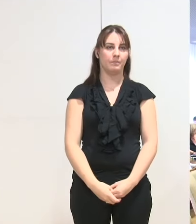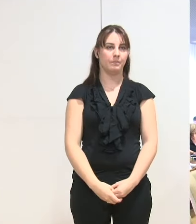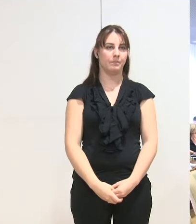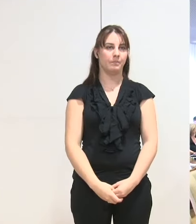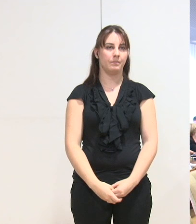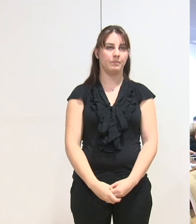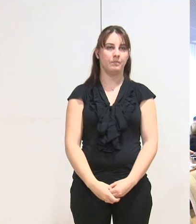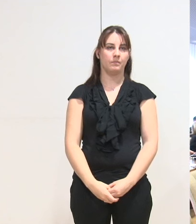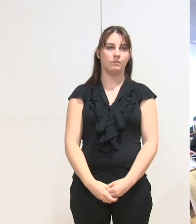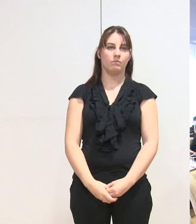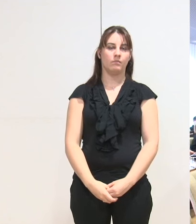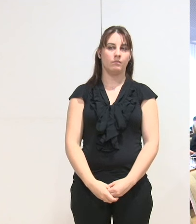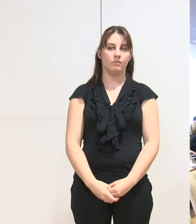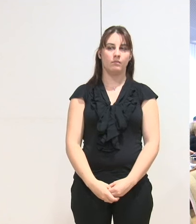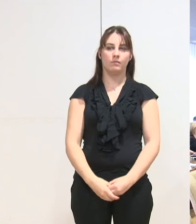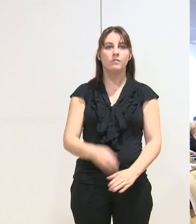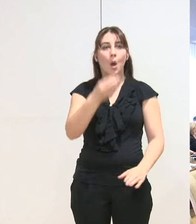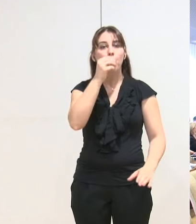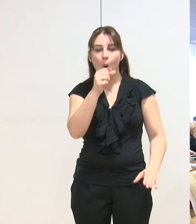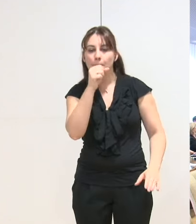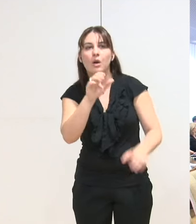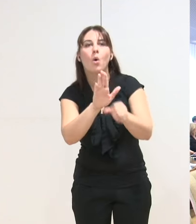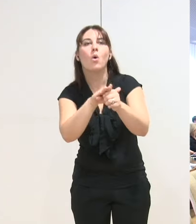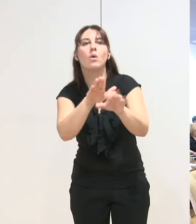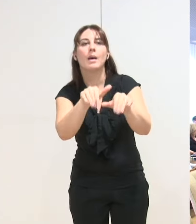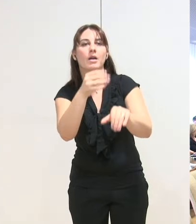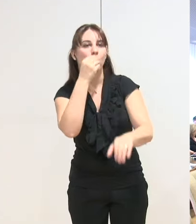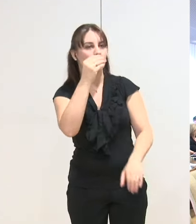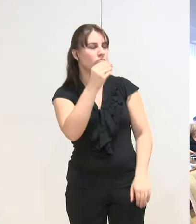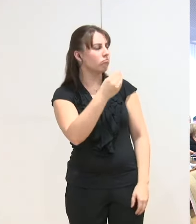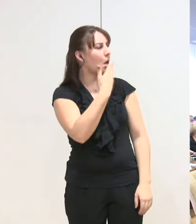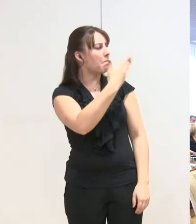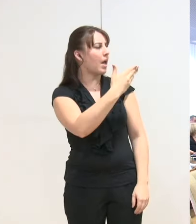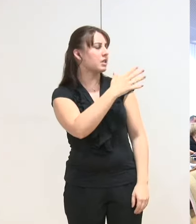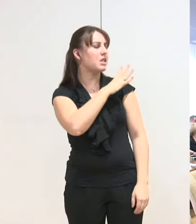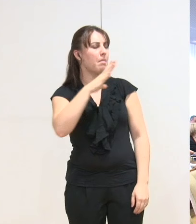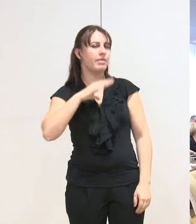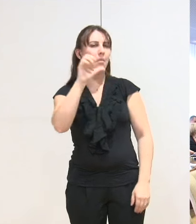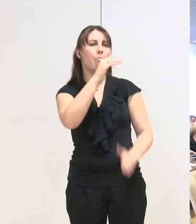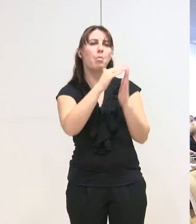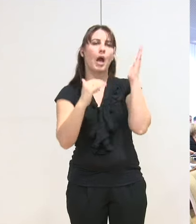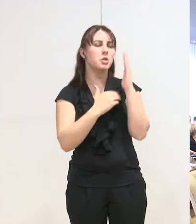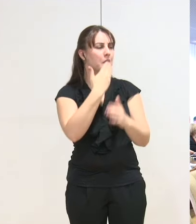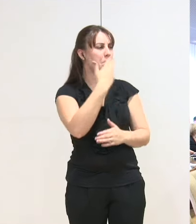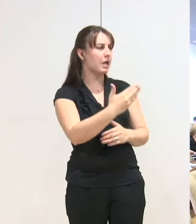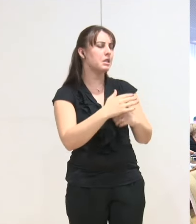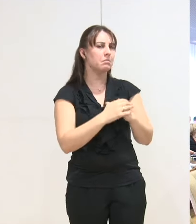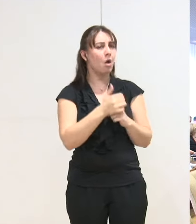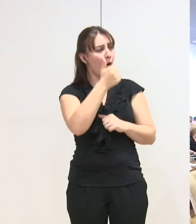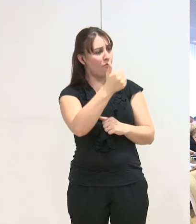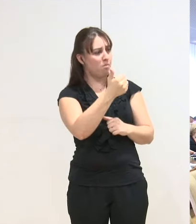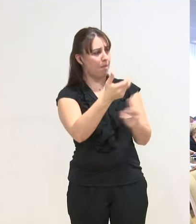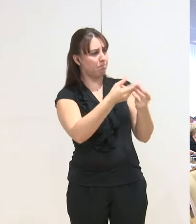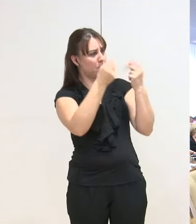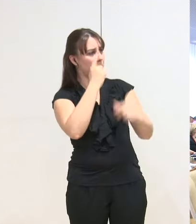32 voilà je pense que là vous avez la parole merci la première adjointe madame la première adjointe vous l'avez dit à Kim Sabri ce compte